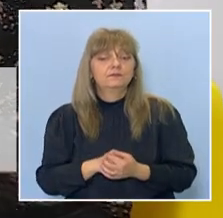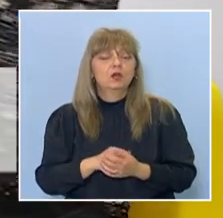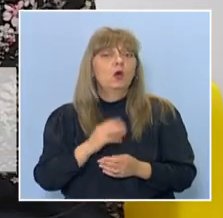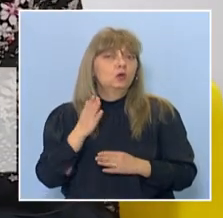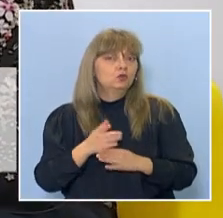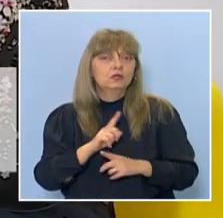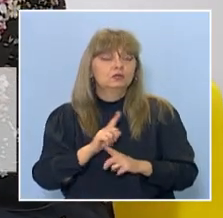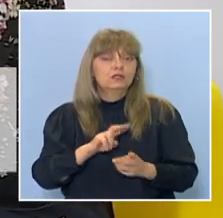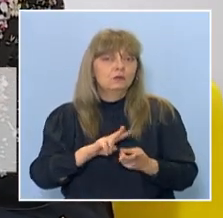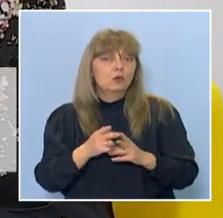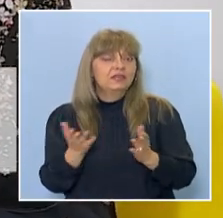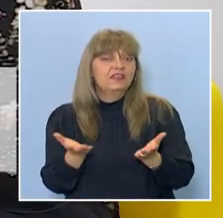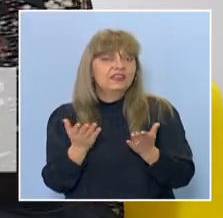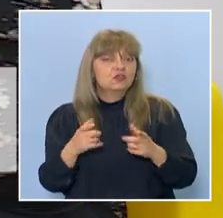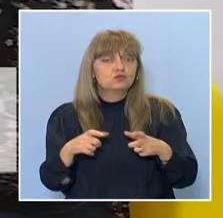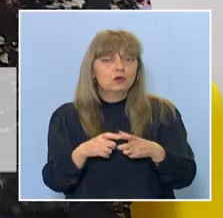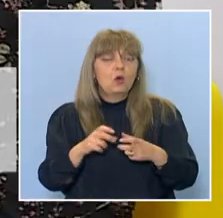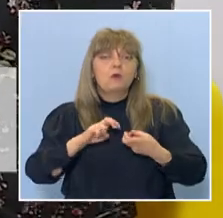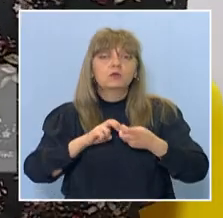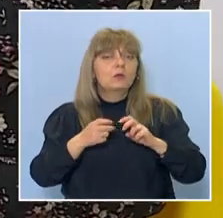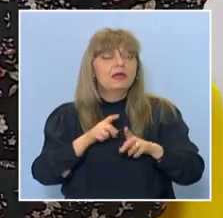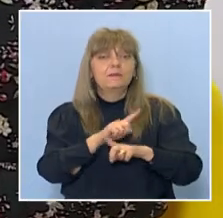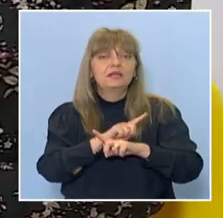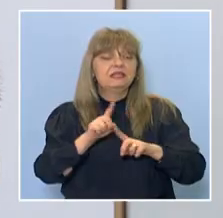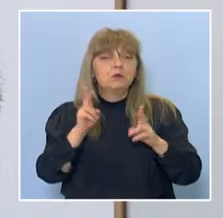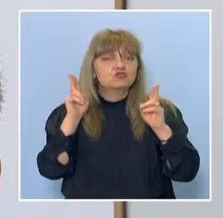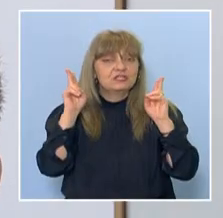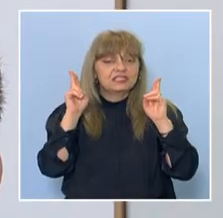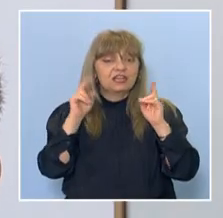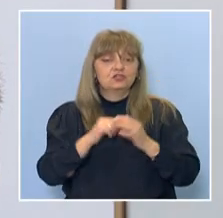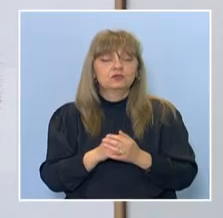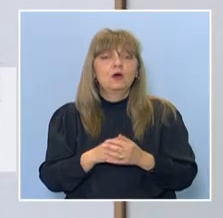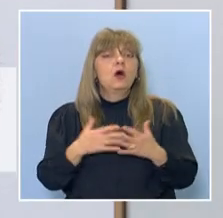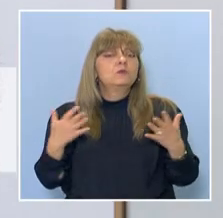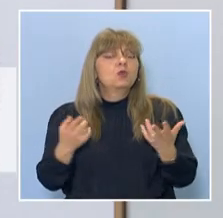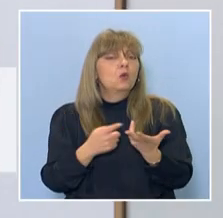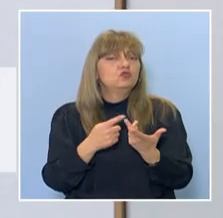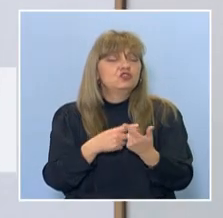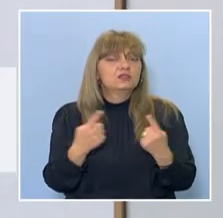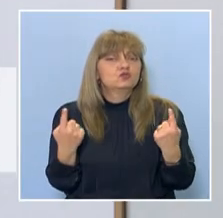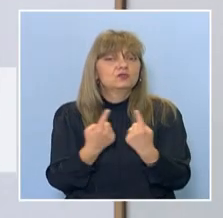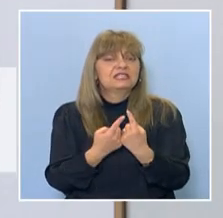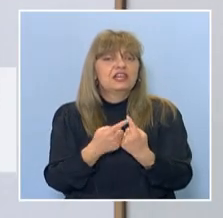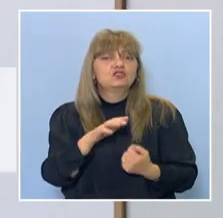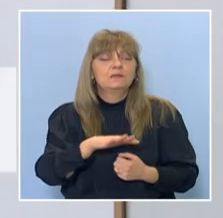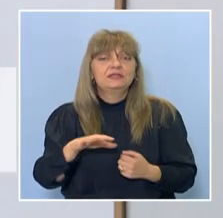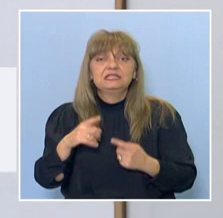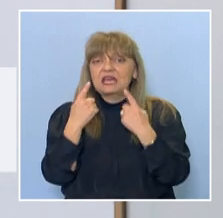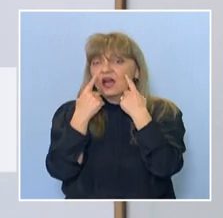в семейството, проблема няма как да бъде решен. Много често срещам деца вперли